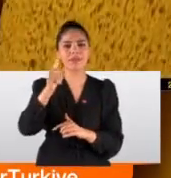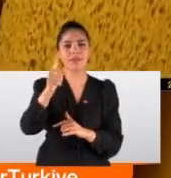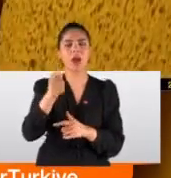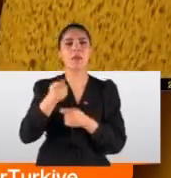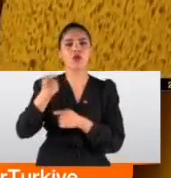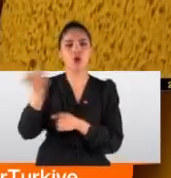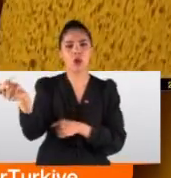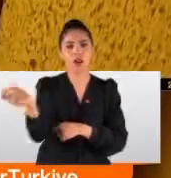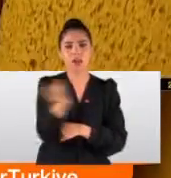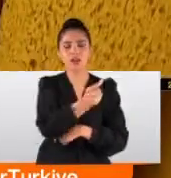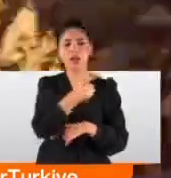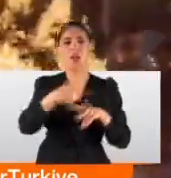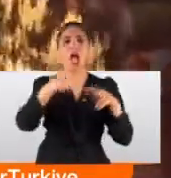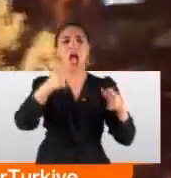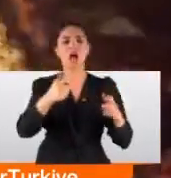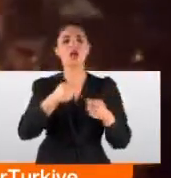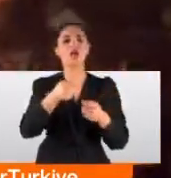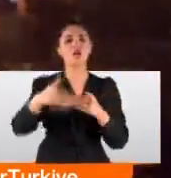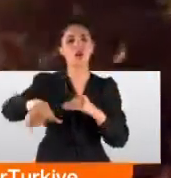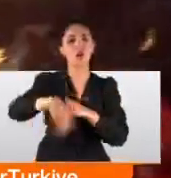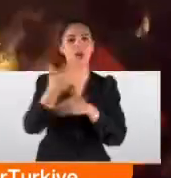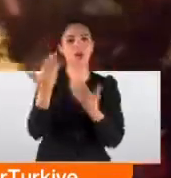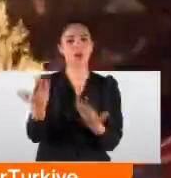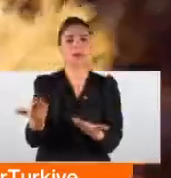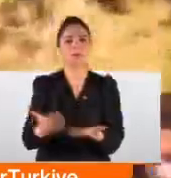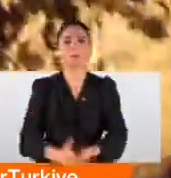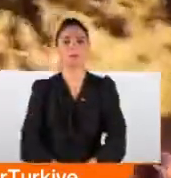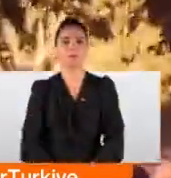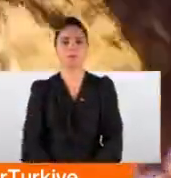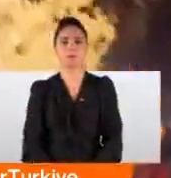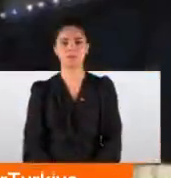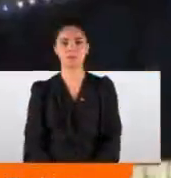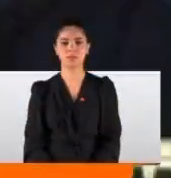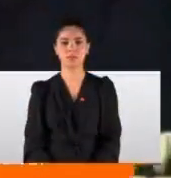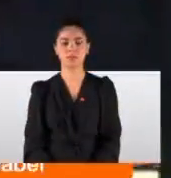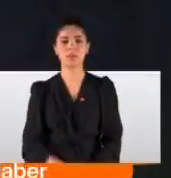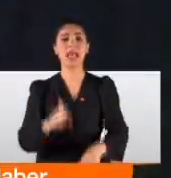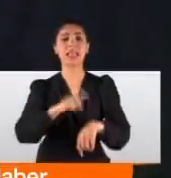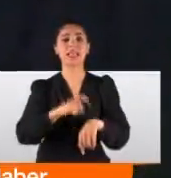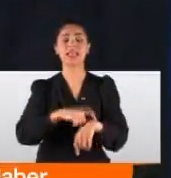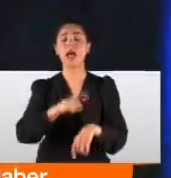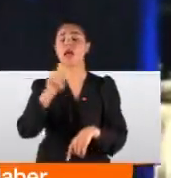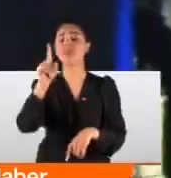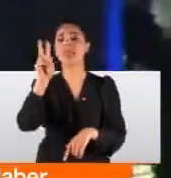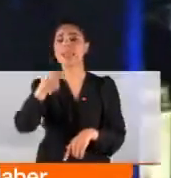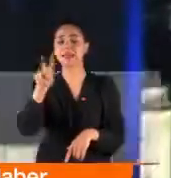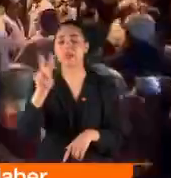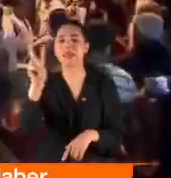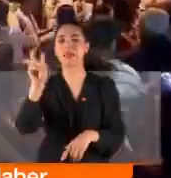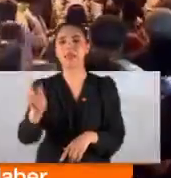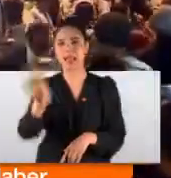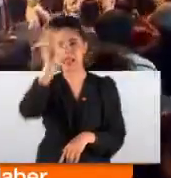kaçırılarak Akıncı Üssü'ne götürüldü. Saat 22.28